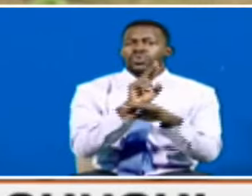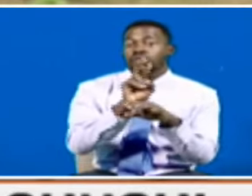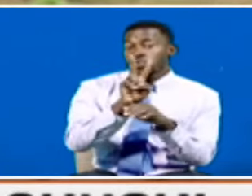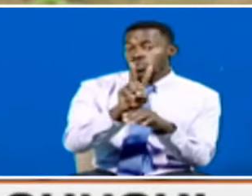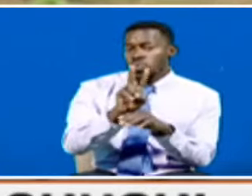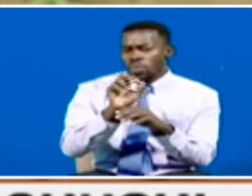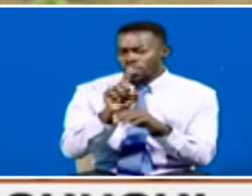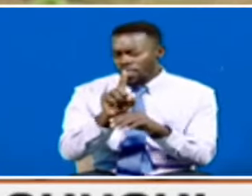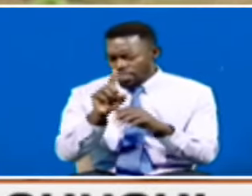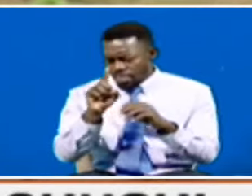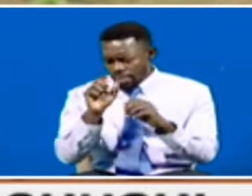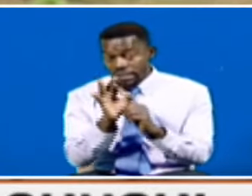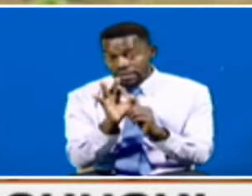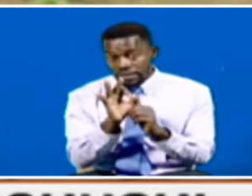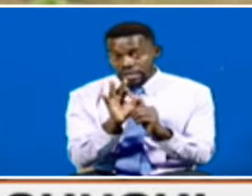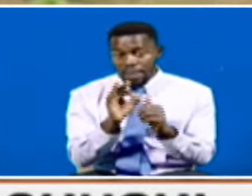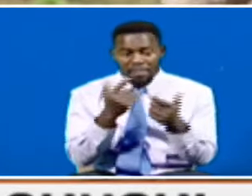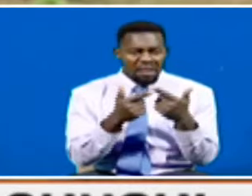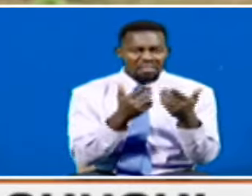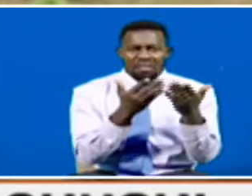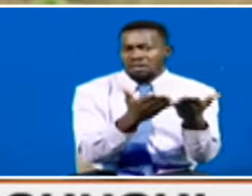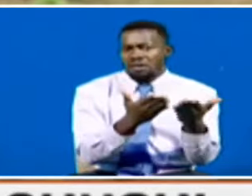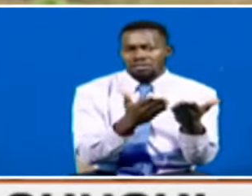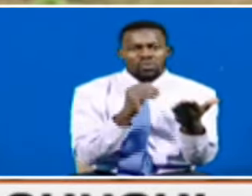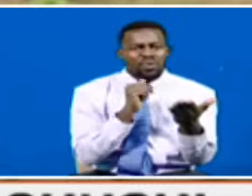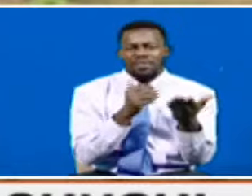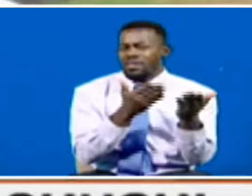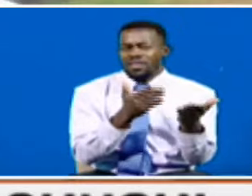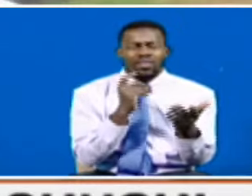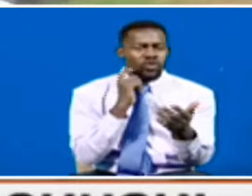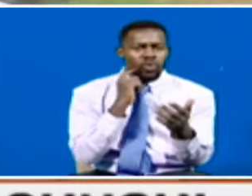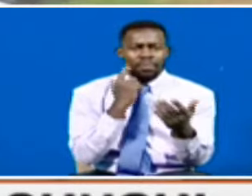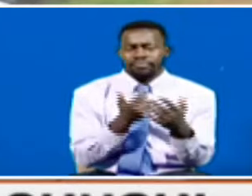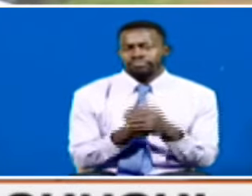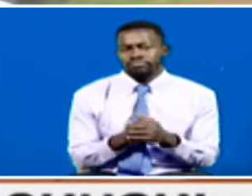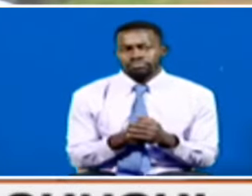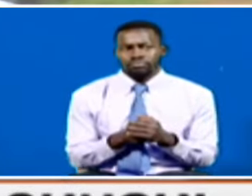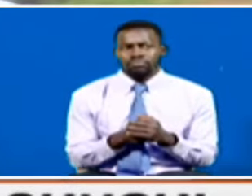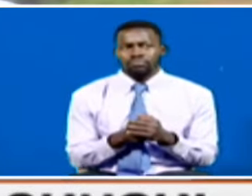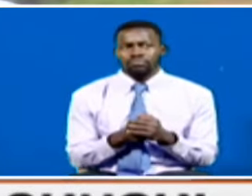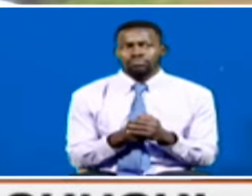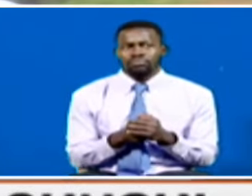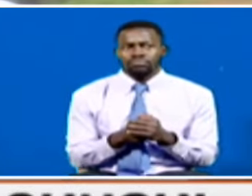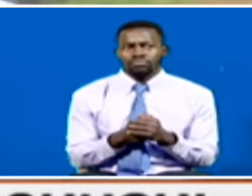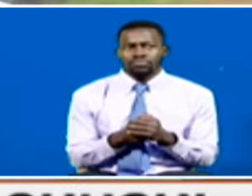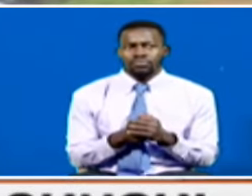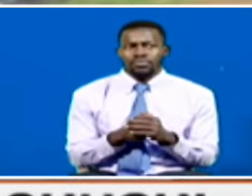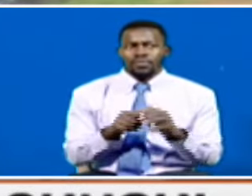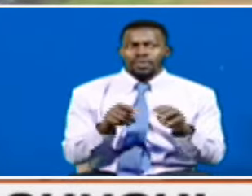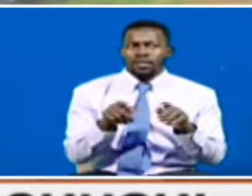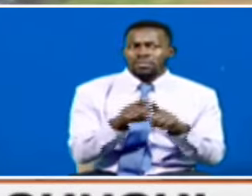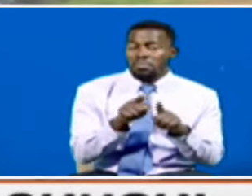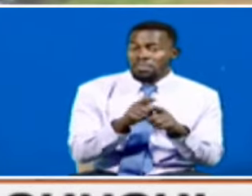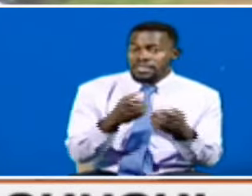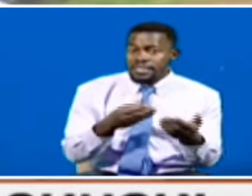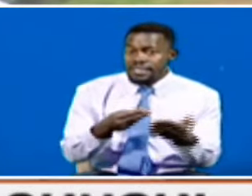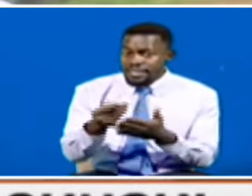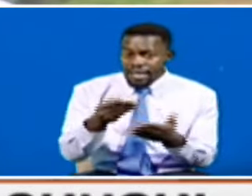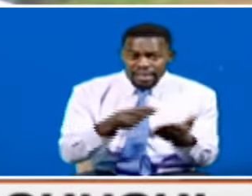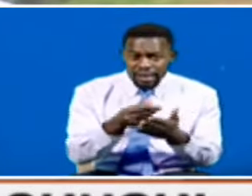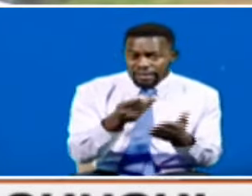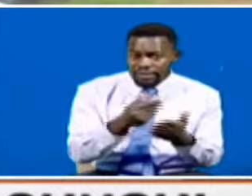hakuna. Sasa inabidi utumie mbegu aina zingine. Lakini because walakai wale wengine wa usachi wanachua Kenya sitawana